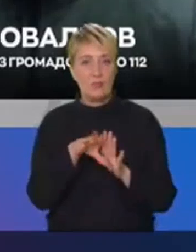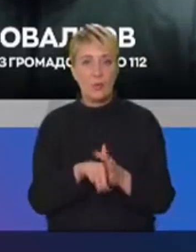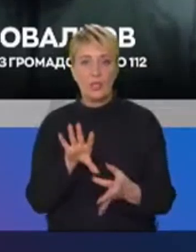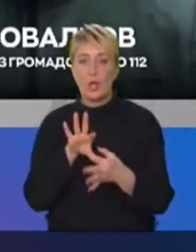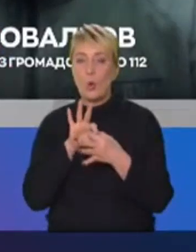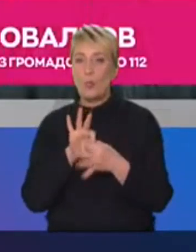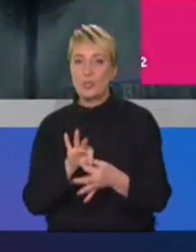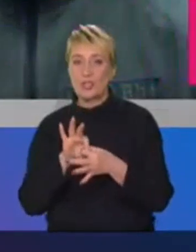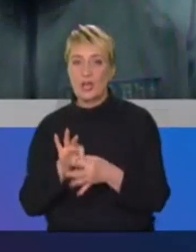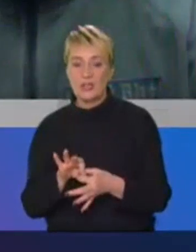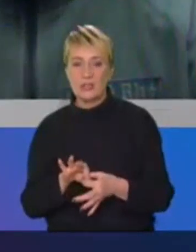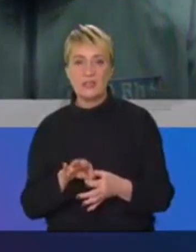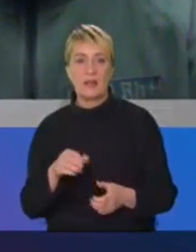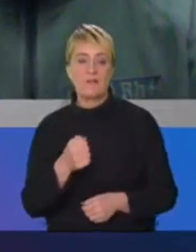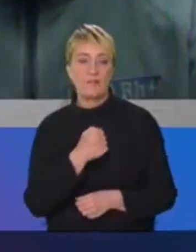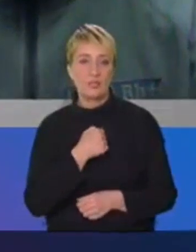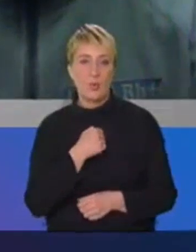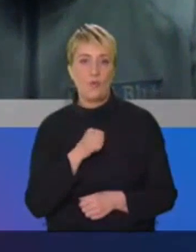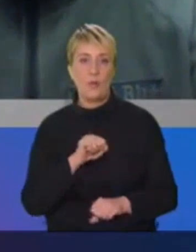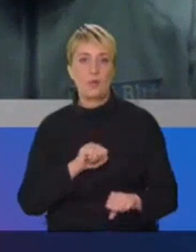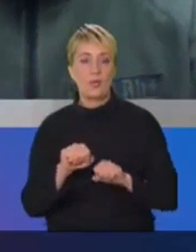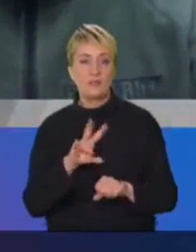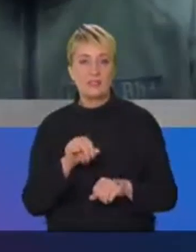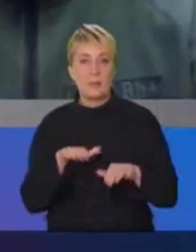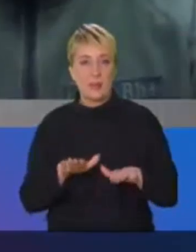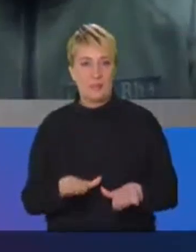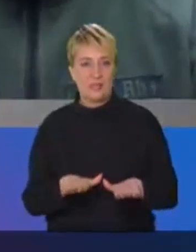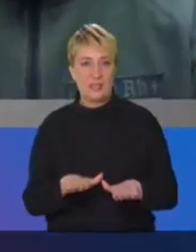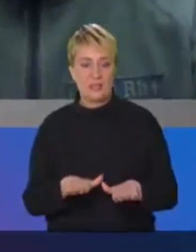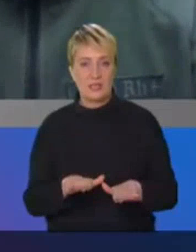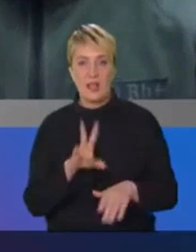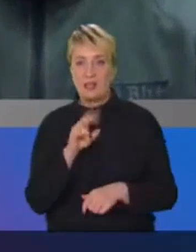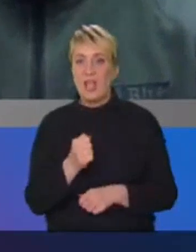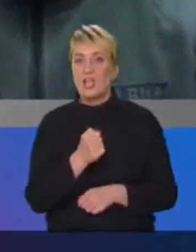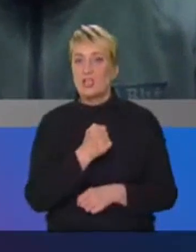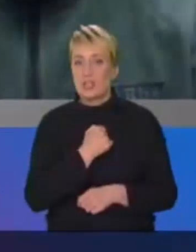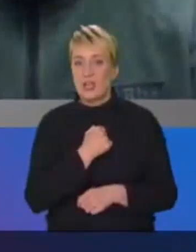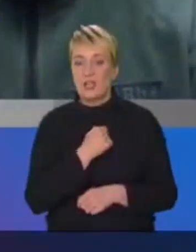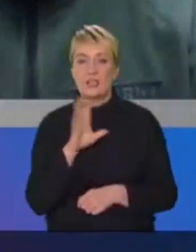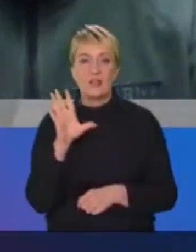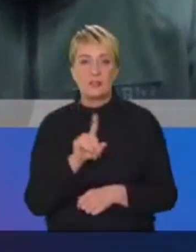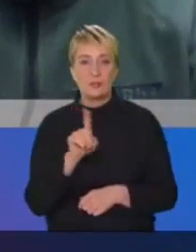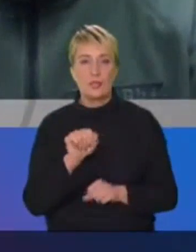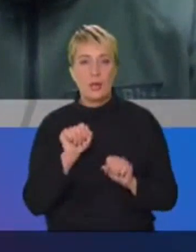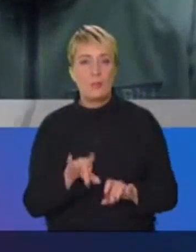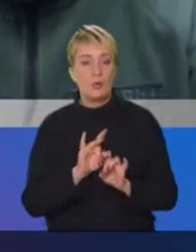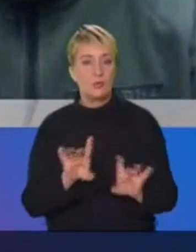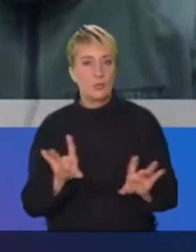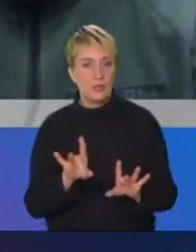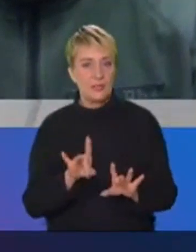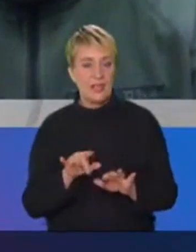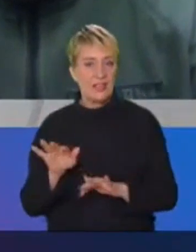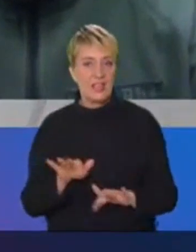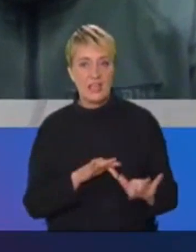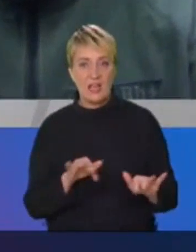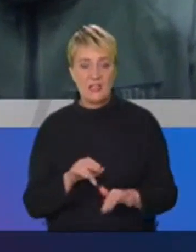з військовим керівництвом на місцях. Це, на жаль, все, що я можу повідомити про діяльність Добробатів. Більше,